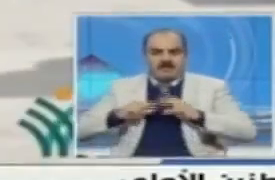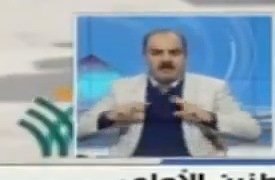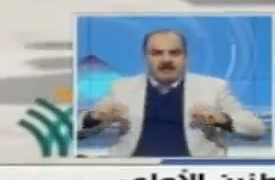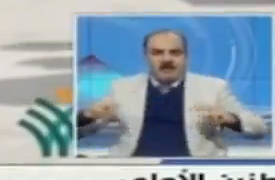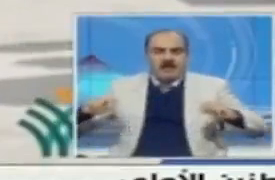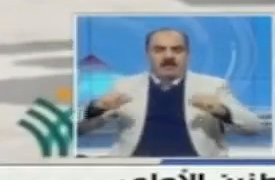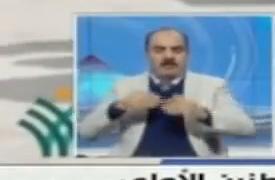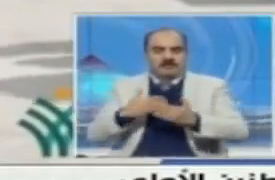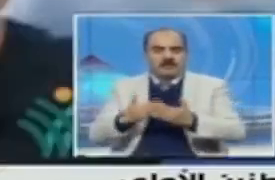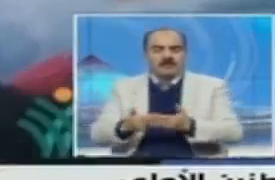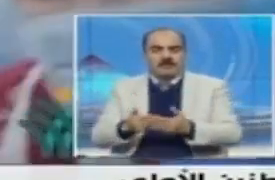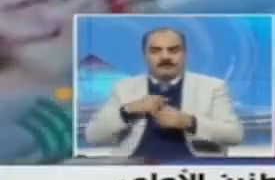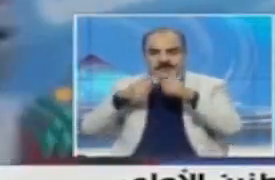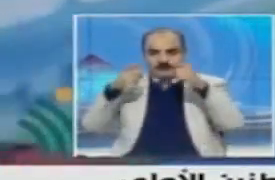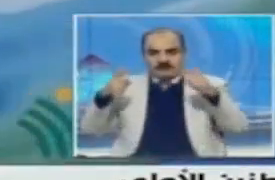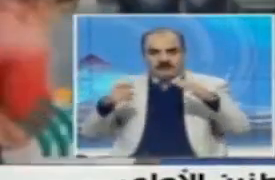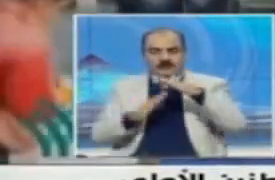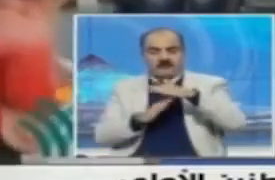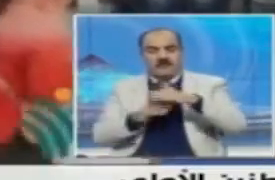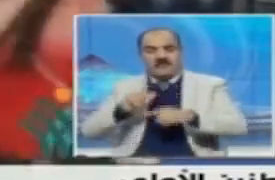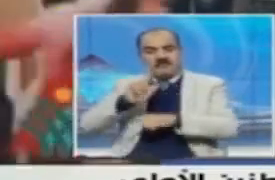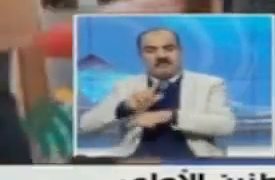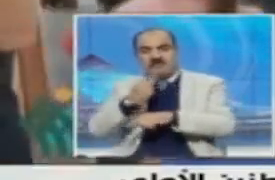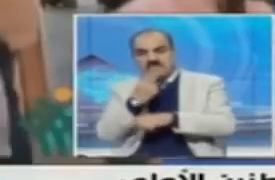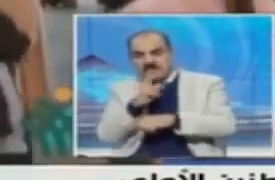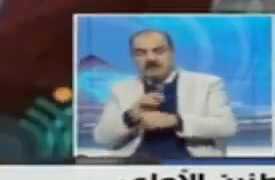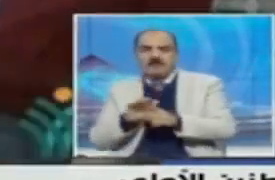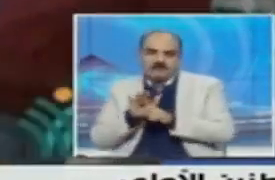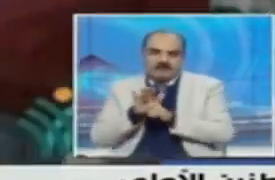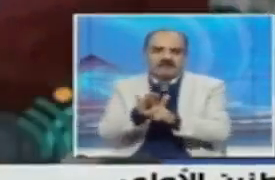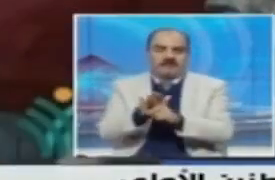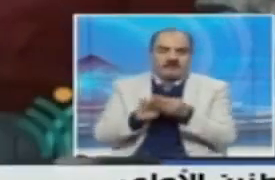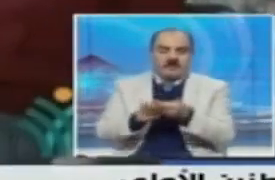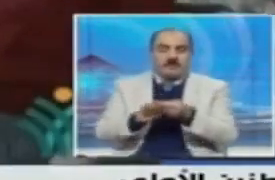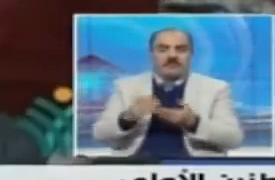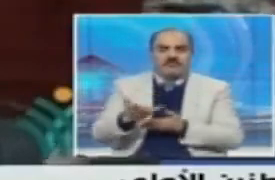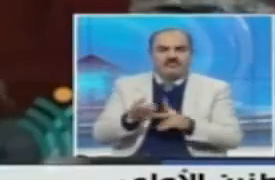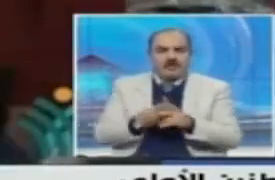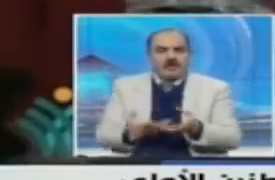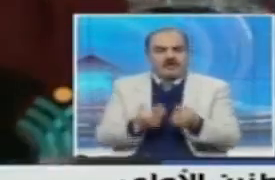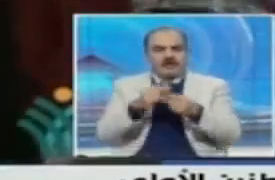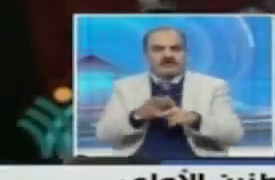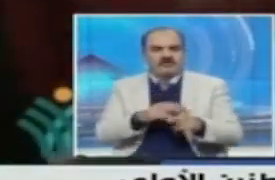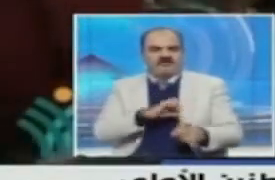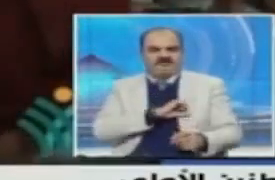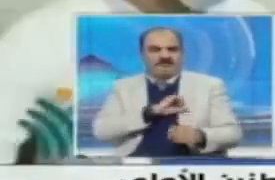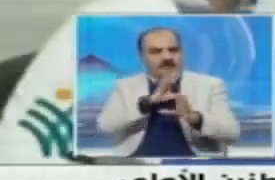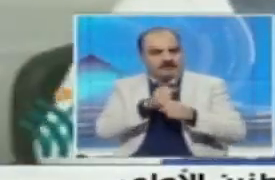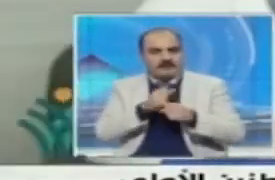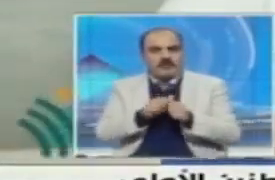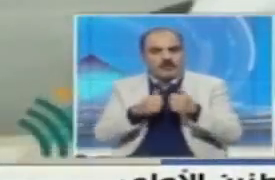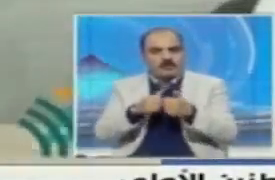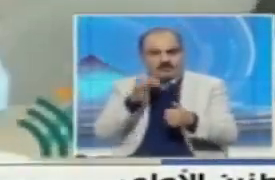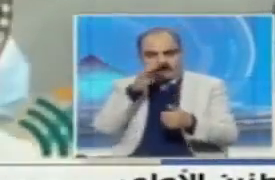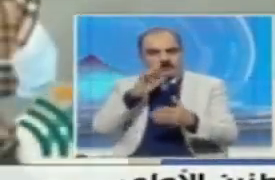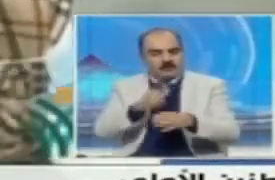المجتمع المدني تحت مظلة تحالف واحد دعما للتنمية وتقديما للحماية الاجتماعية للأسر الأولى